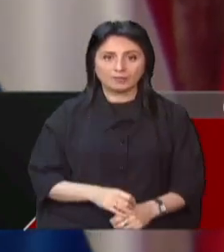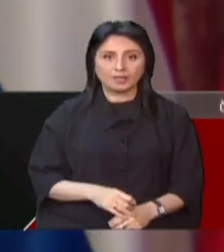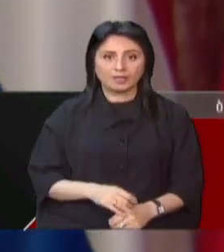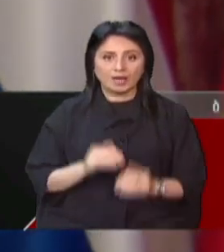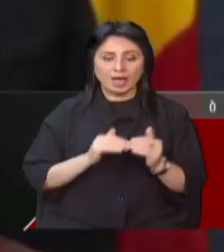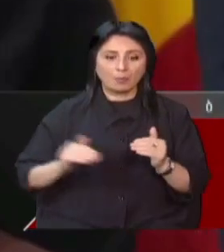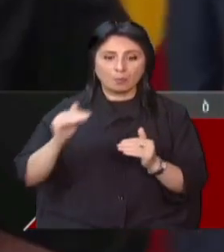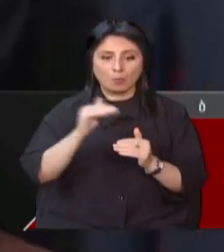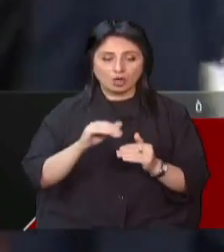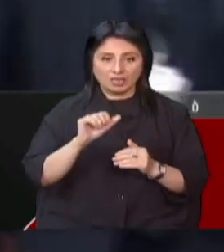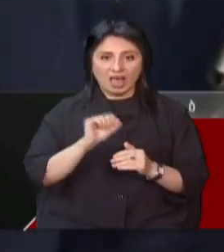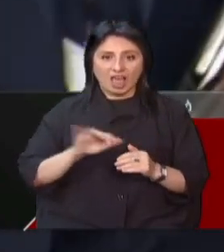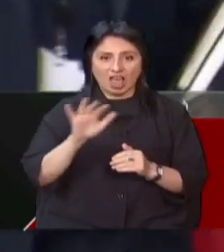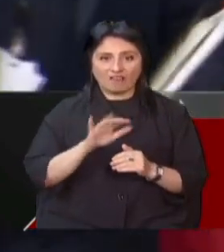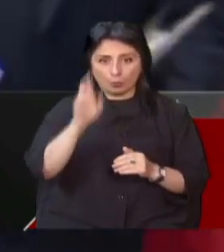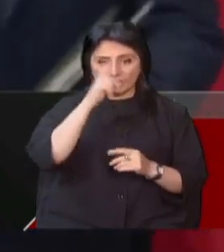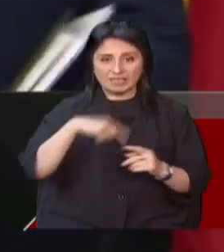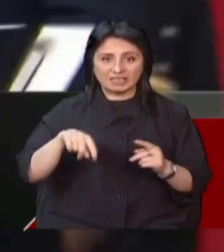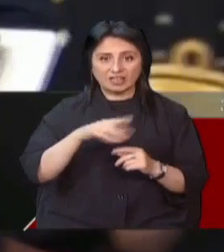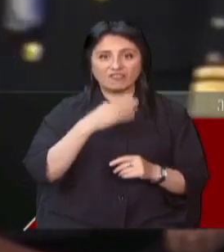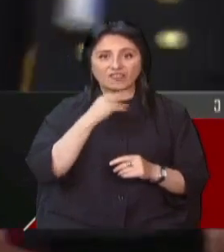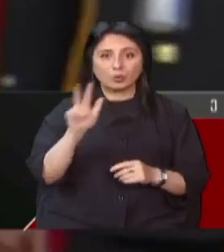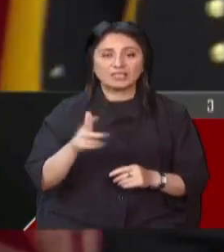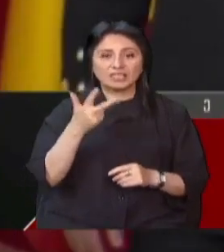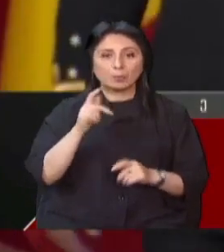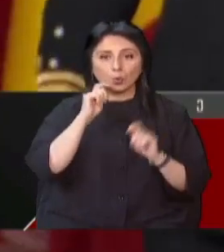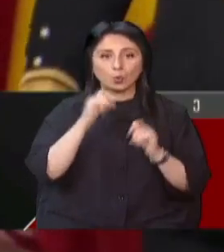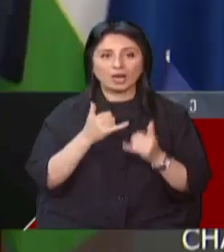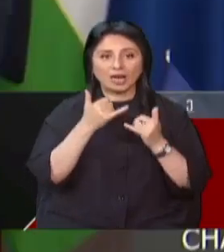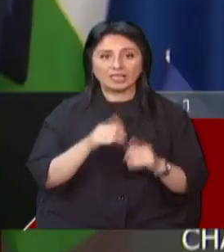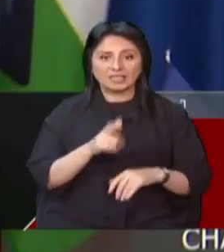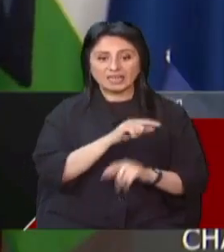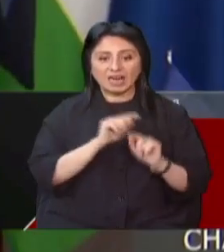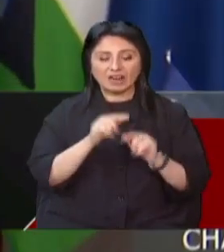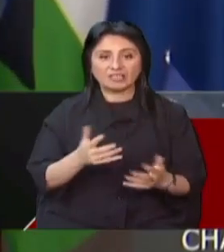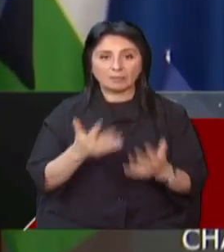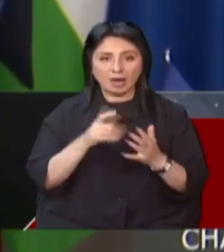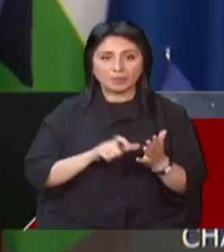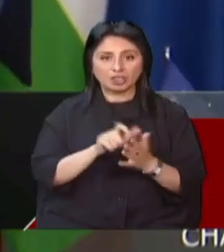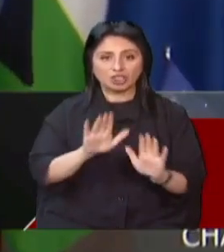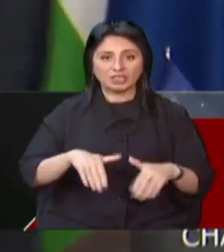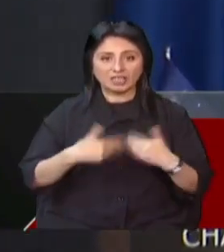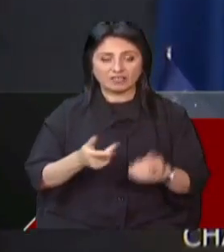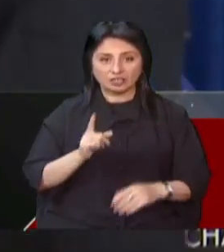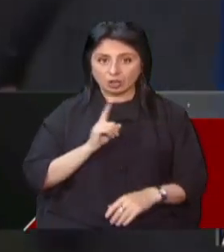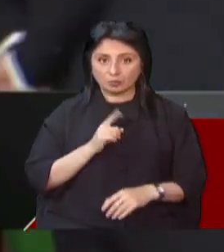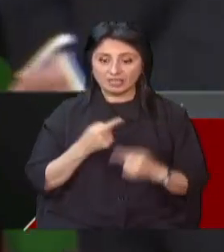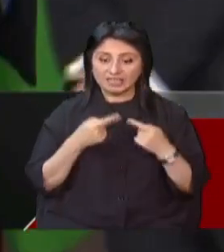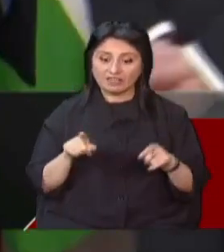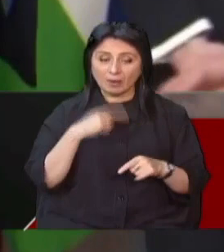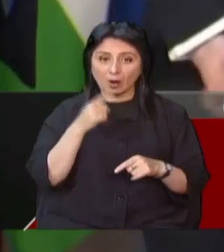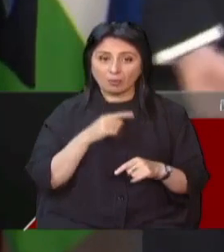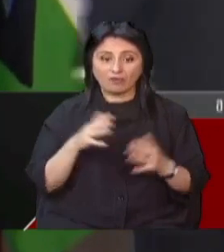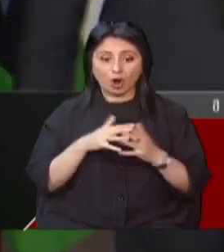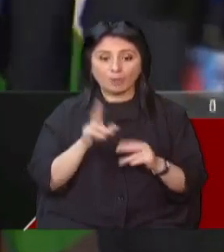აღმოსავლეთ ევროპისა და ბალტიისპირეთის სახელმწიფოები ვილნიუსის სამიძე უკრაინისთვის გაწევრიანების მკაფიო გზის შეთავაზებას ელოდებიან. სხვები ამბობენ,